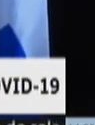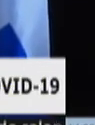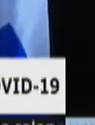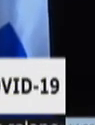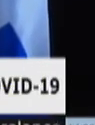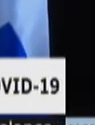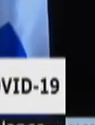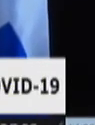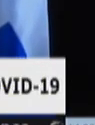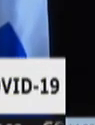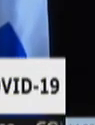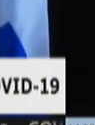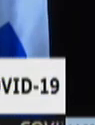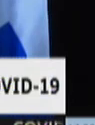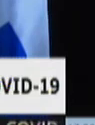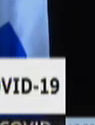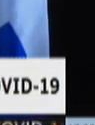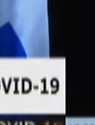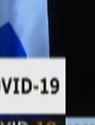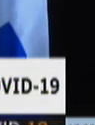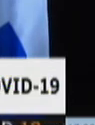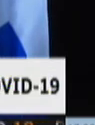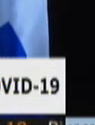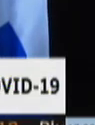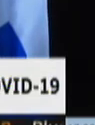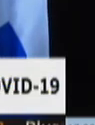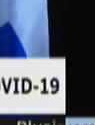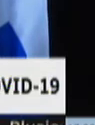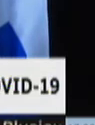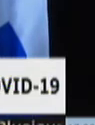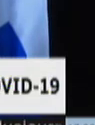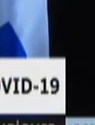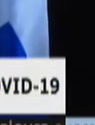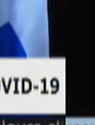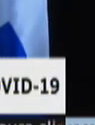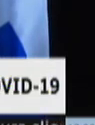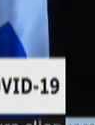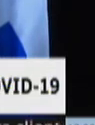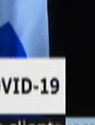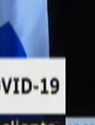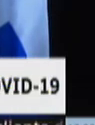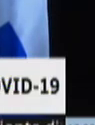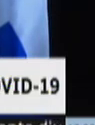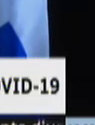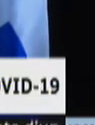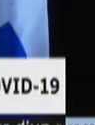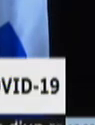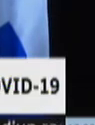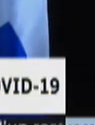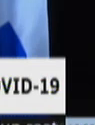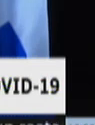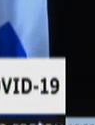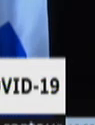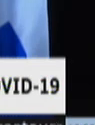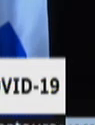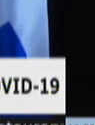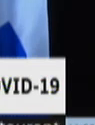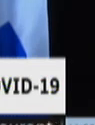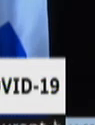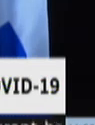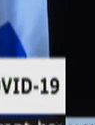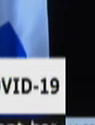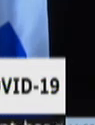piscines, aux responsables des courses d'auto, à tous ceux qui sont en fait responsables de ces lieux de rassemblement. Vous avez